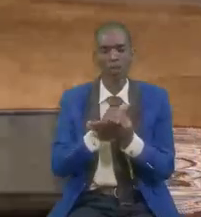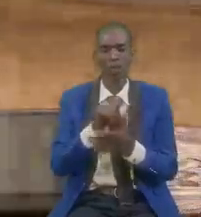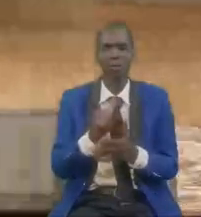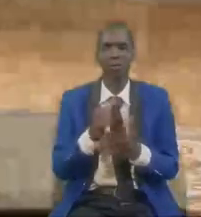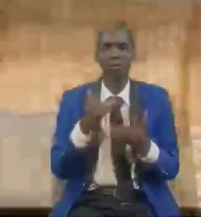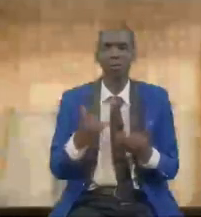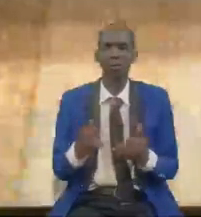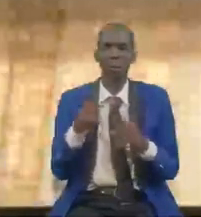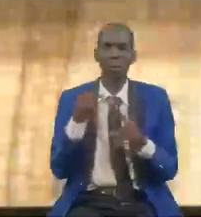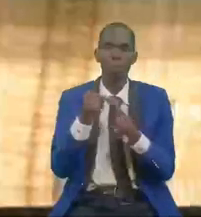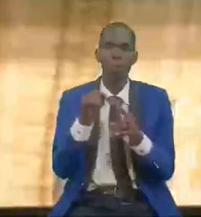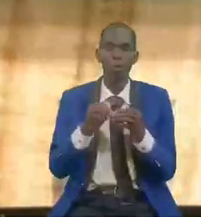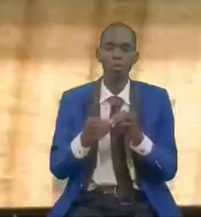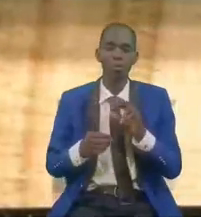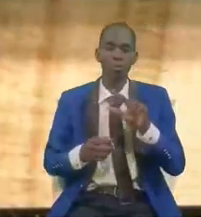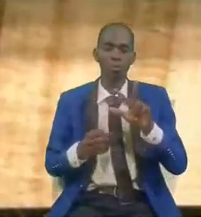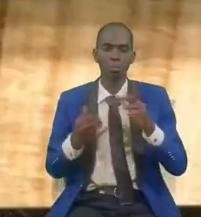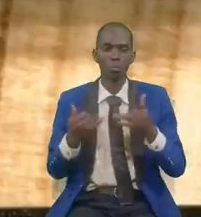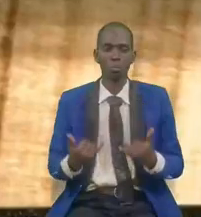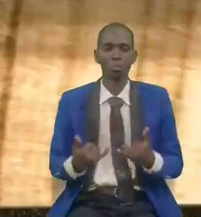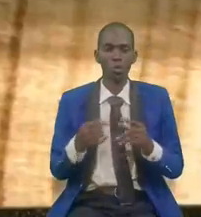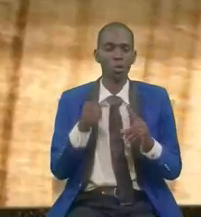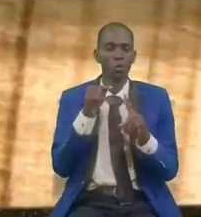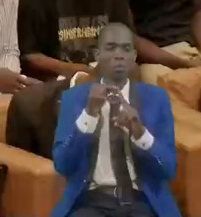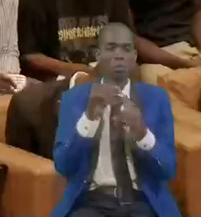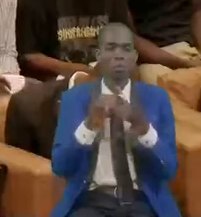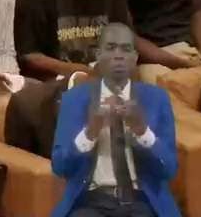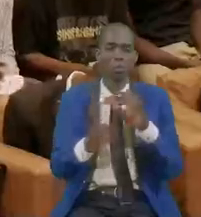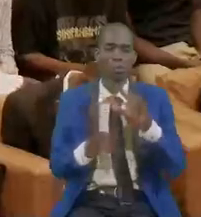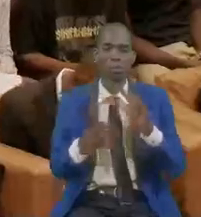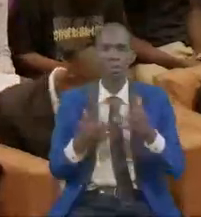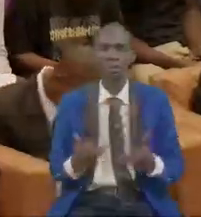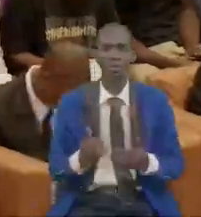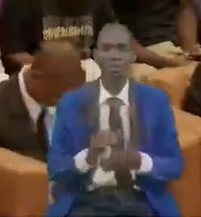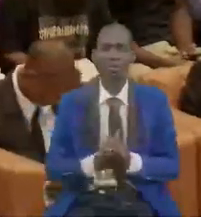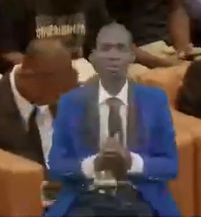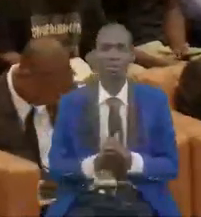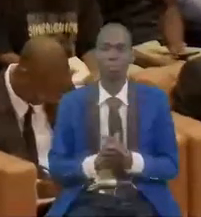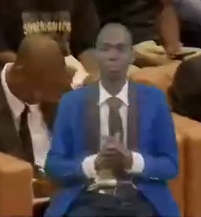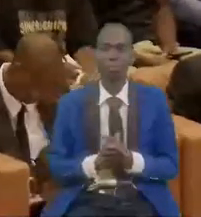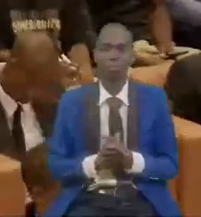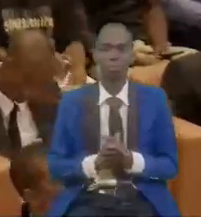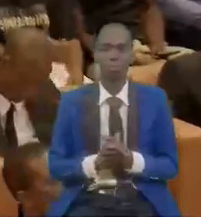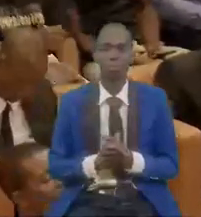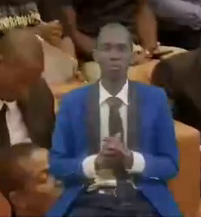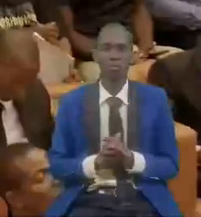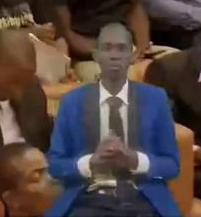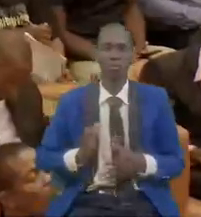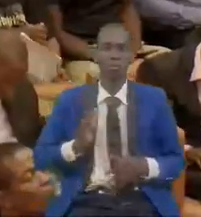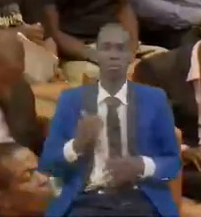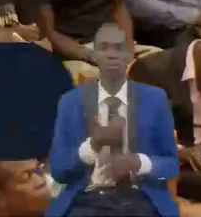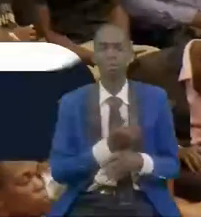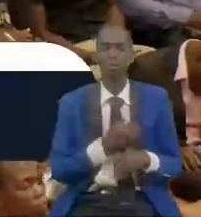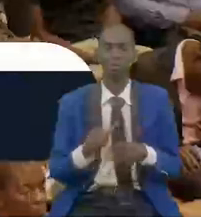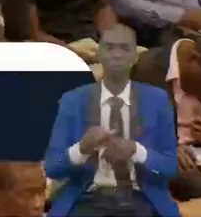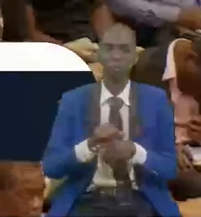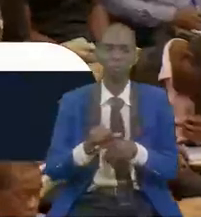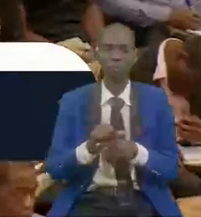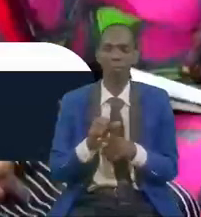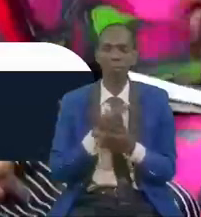Nous allons au troisième point maintenant. Troisième point. Nous allons voir notre piété